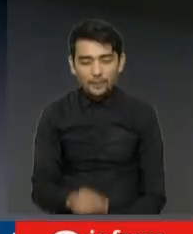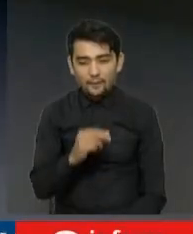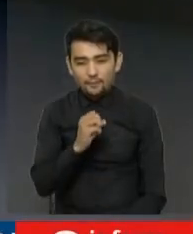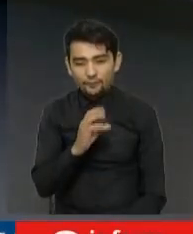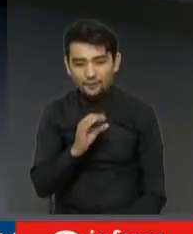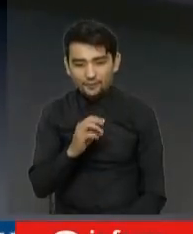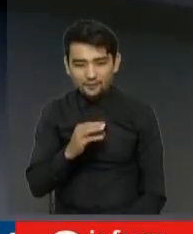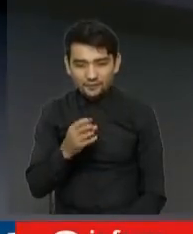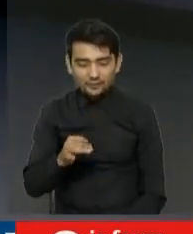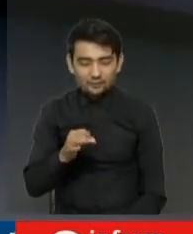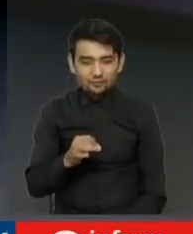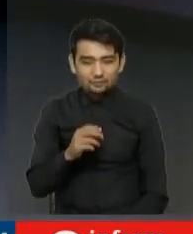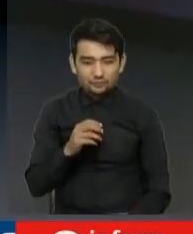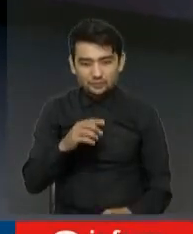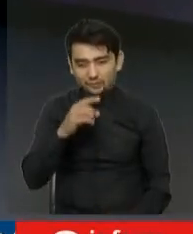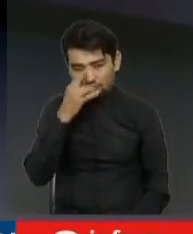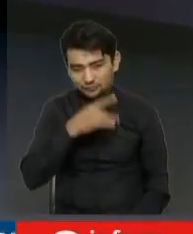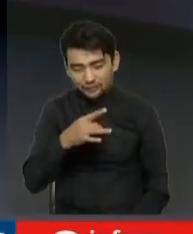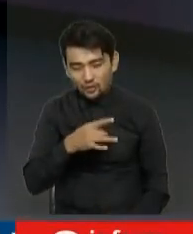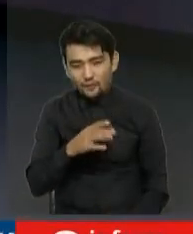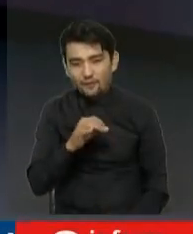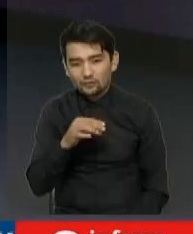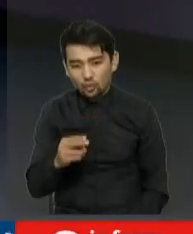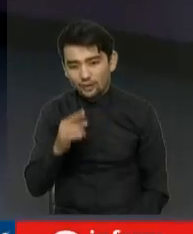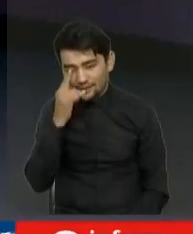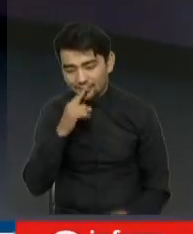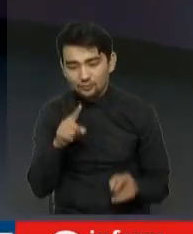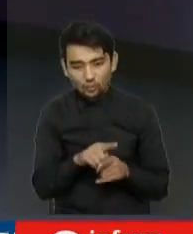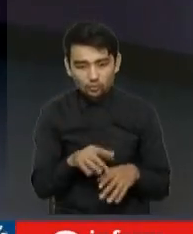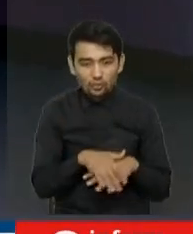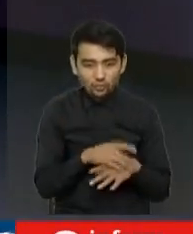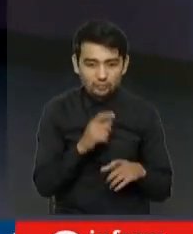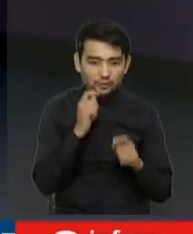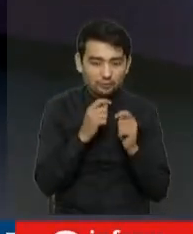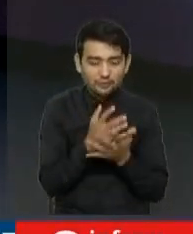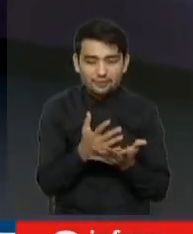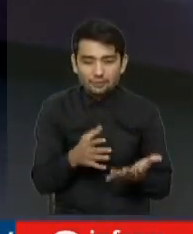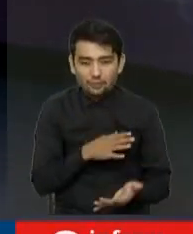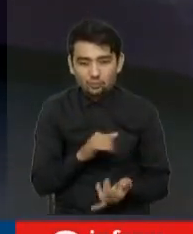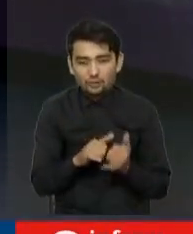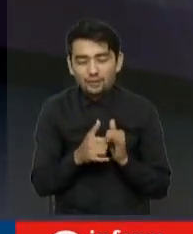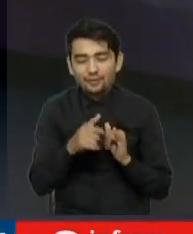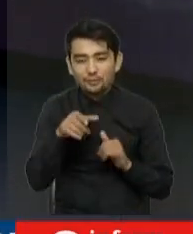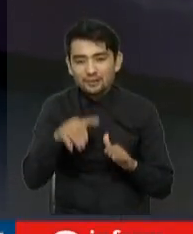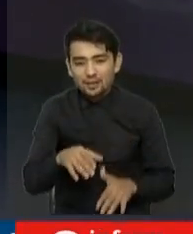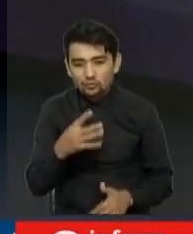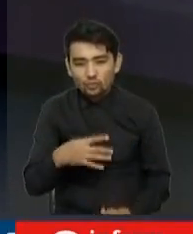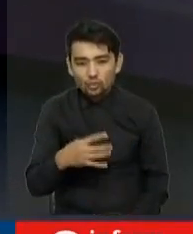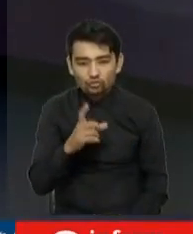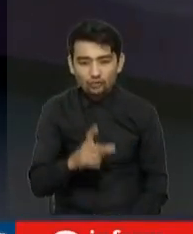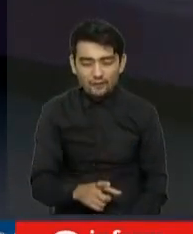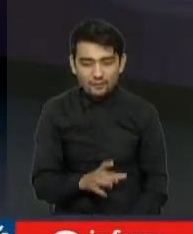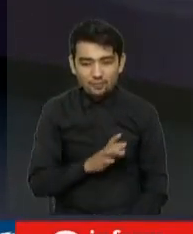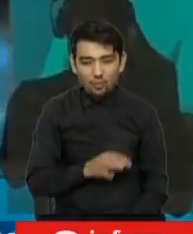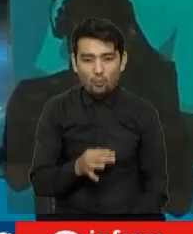Чествовали заслуженных граждан региона и в Восточном Казахстане. В Усть-Каменогорске высоких наград сегодня удостоились более 40 жителей области.